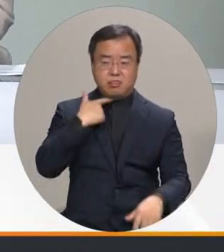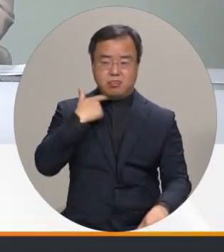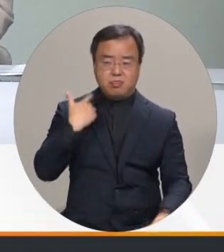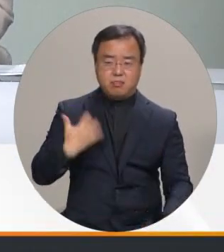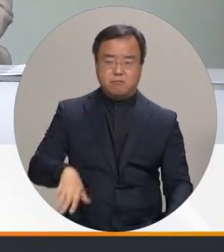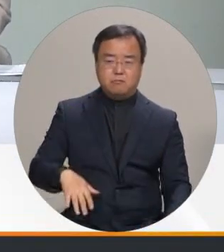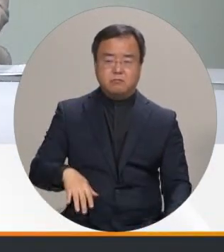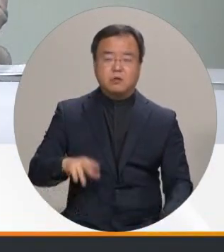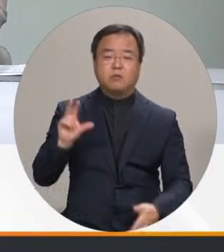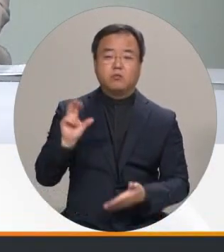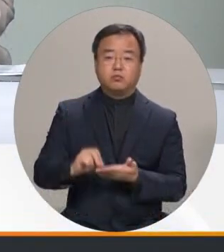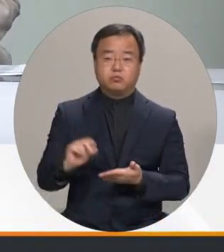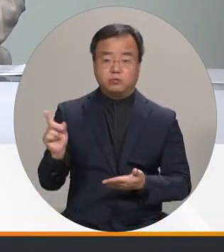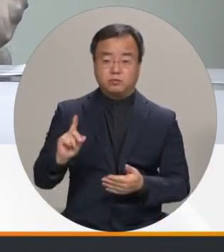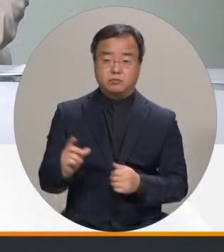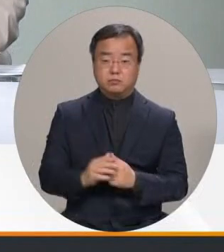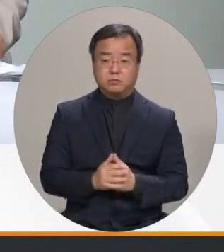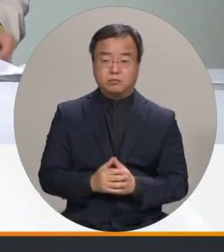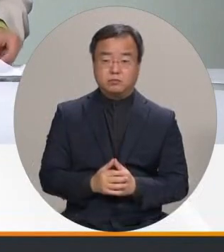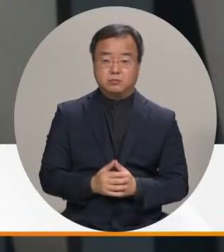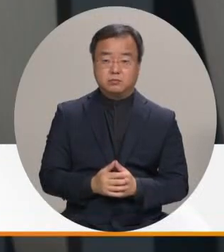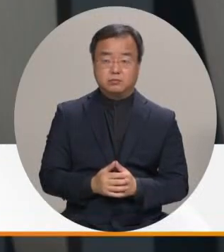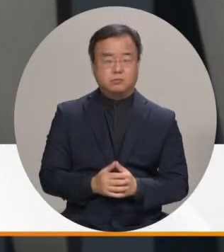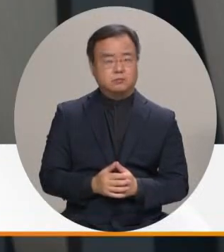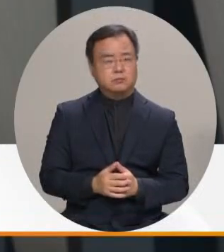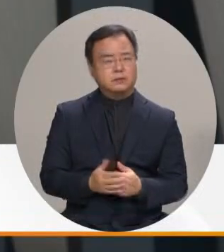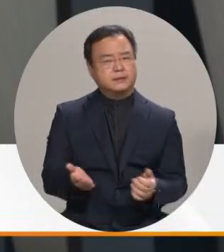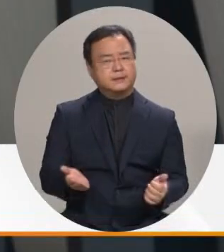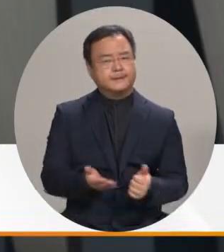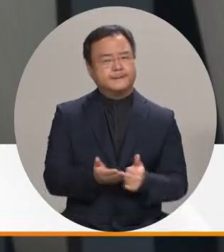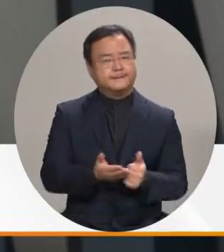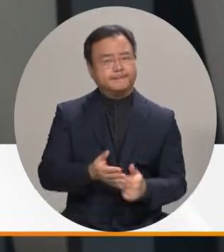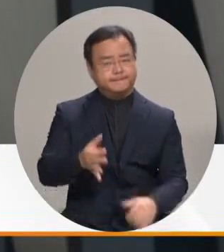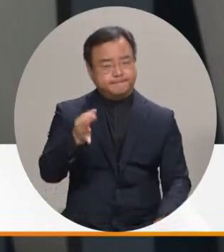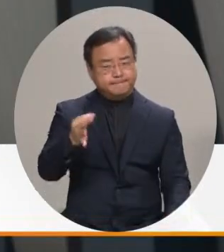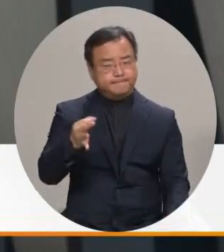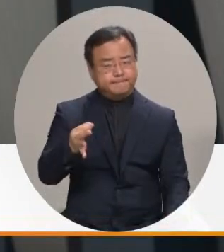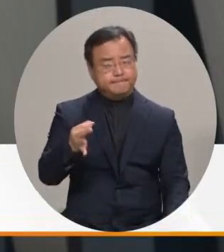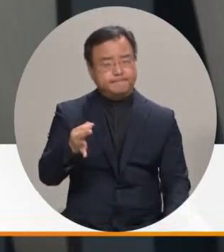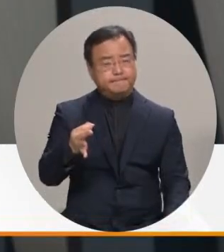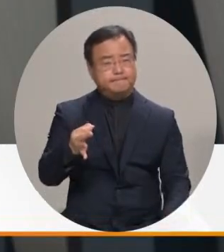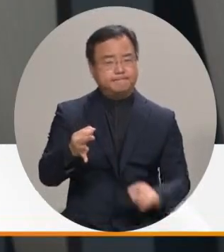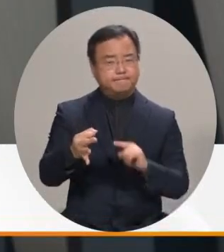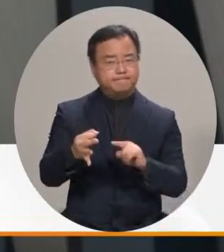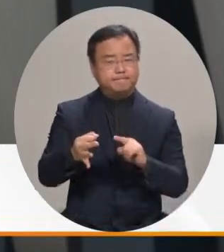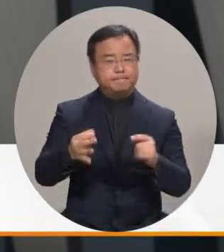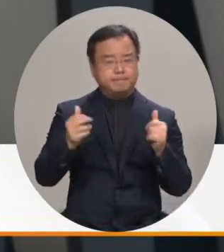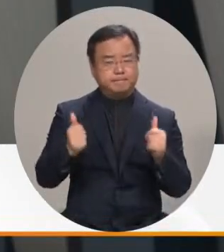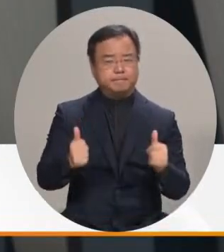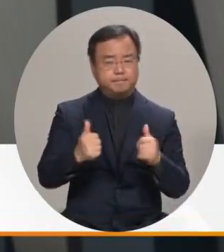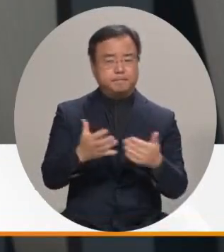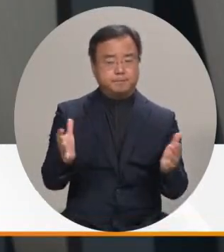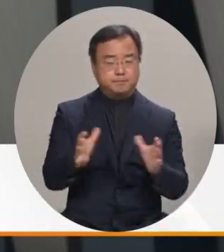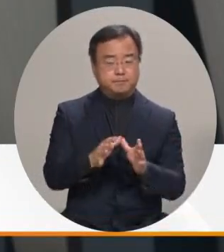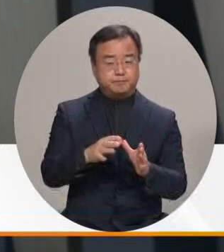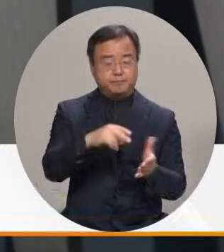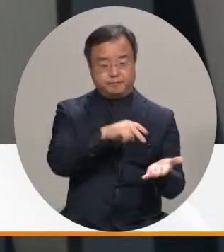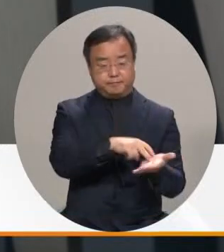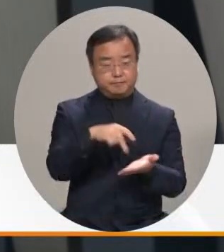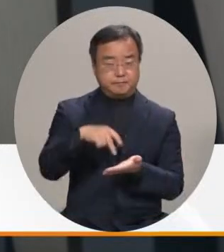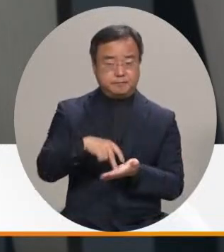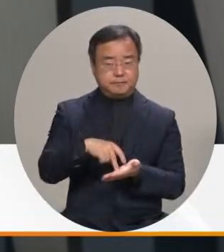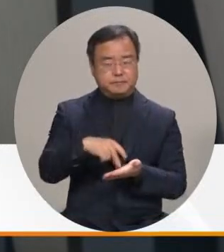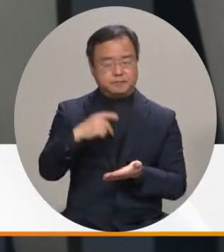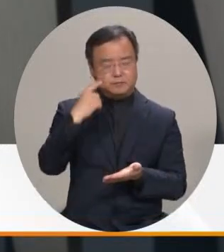점이 문제일까요 우선은 그 양육비에 대해서 아직도 사법부에 두 가지 관점이 있거든요 판사님들